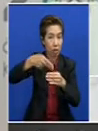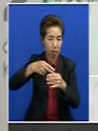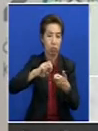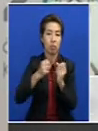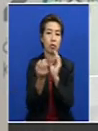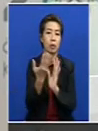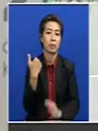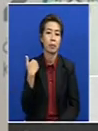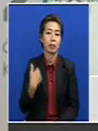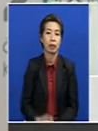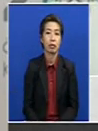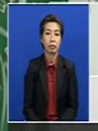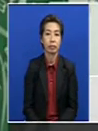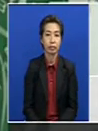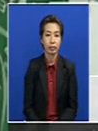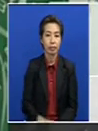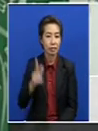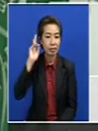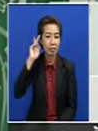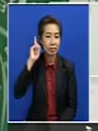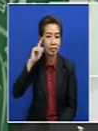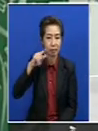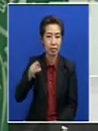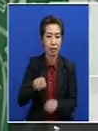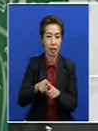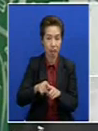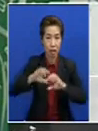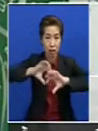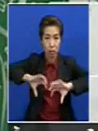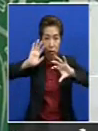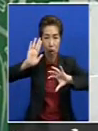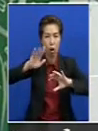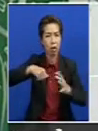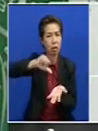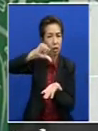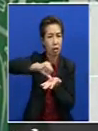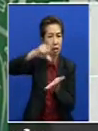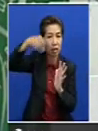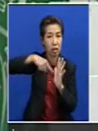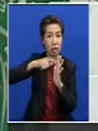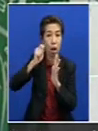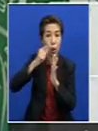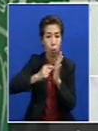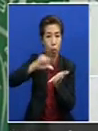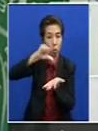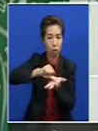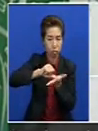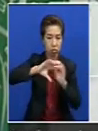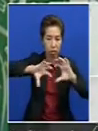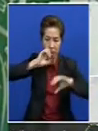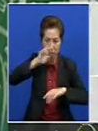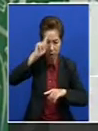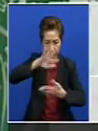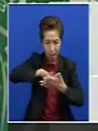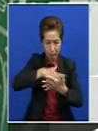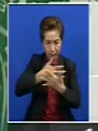ค่ะสำนักข่าวรอยเตอร์รายงานว่าคณะรัฐมนตรีของซาอุดิอาระเบียผู้ผลิตน้ำมันรายใหญ่ที่สุดของโลกเห็นชอบแผนการปฏิรูป